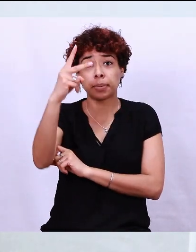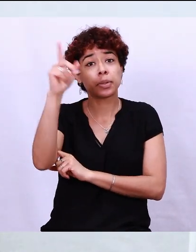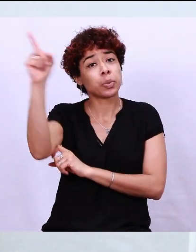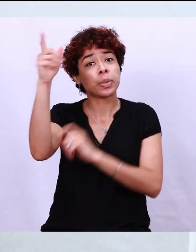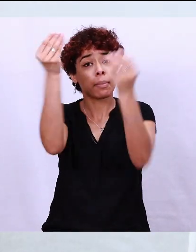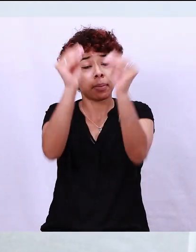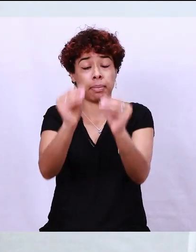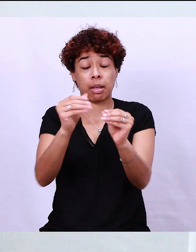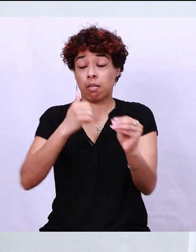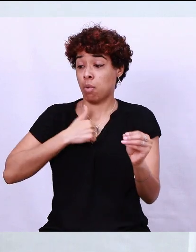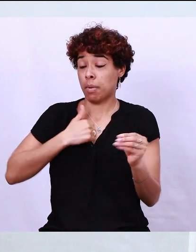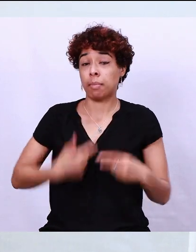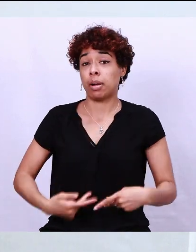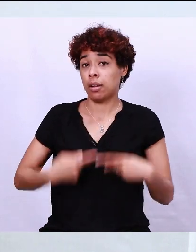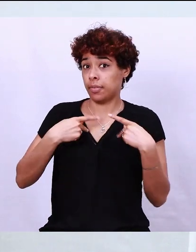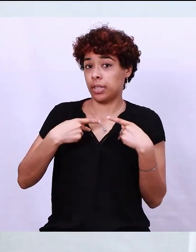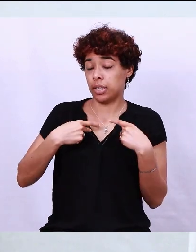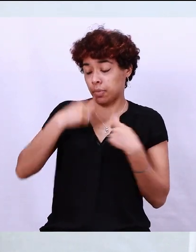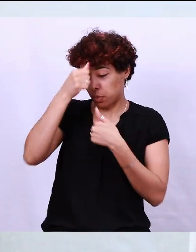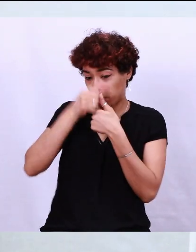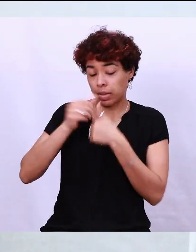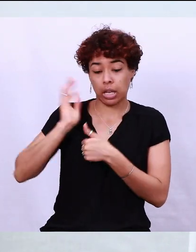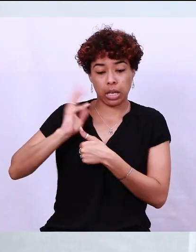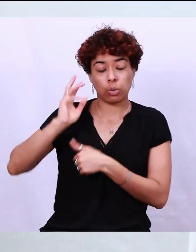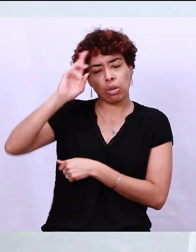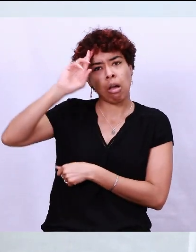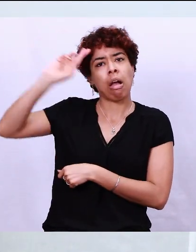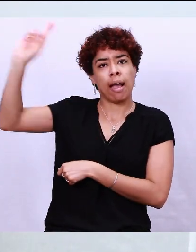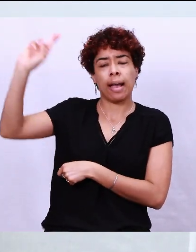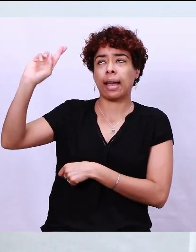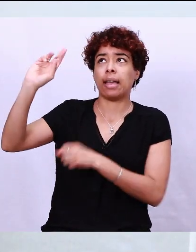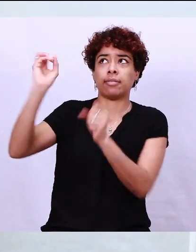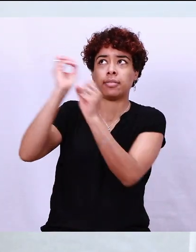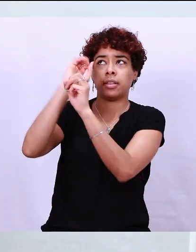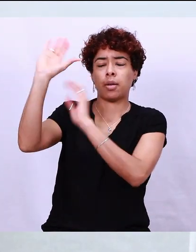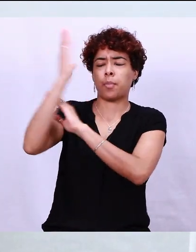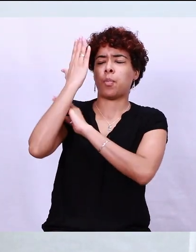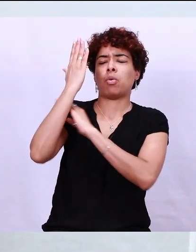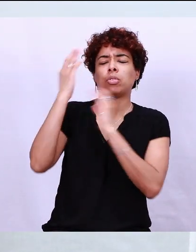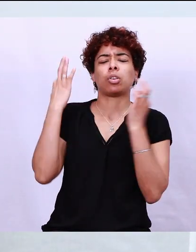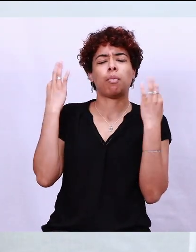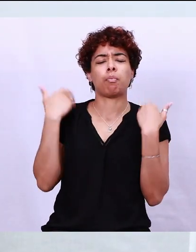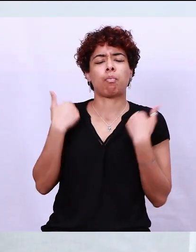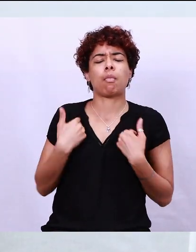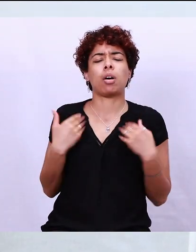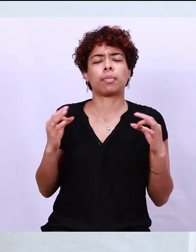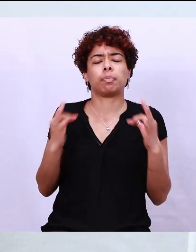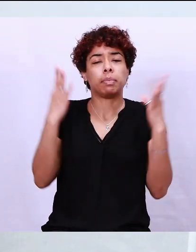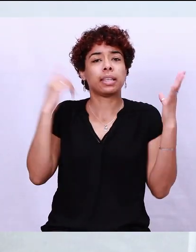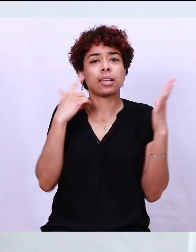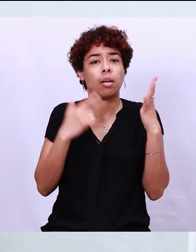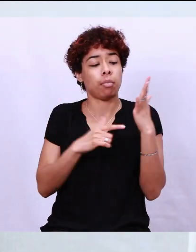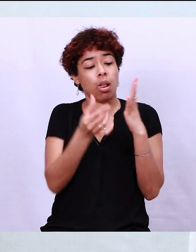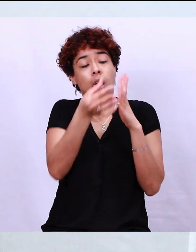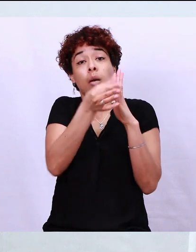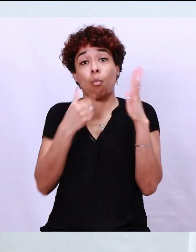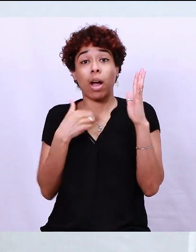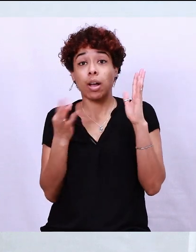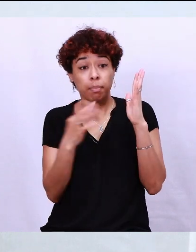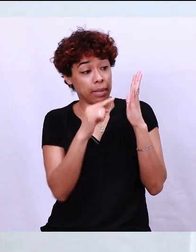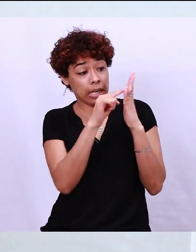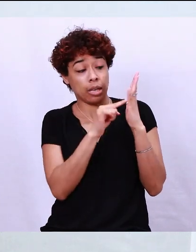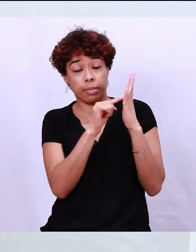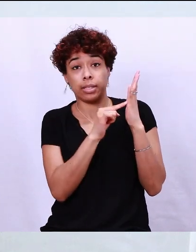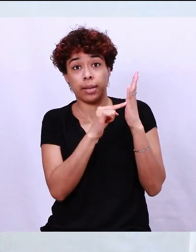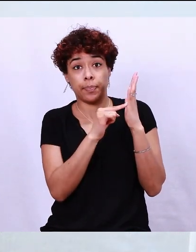dans ma propre vie, je me rappelle que j'ai eu un songe comme ça, où Dieu me montrait que j'étais comme un sarment dans une vigne, et